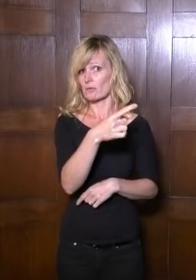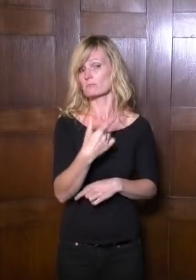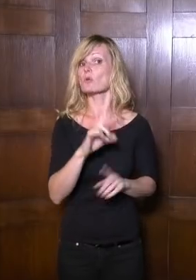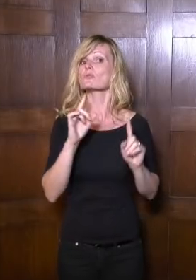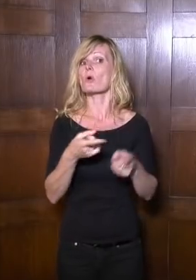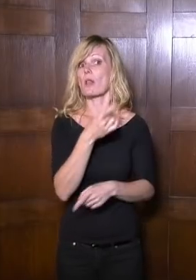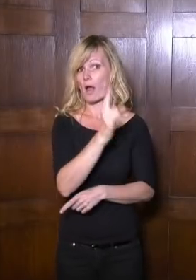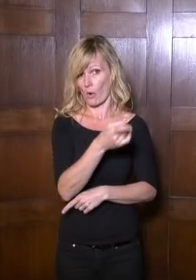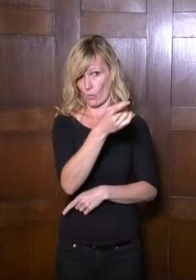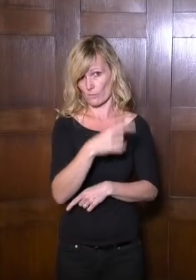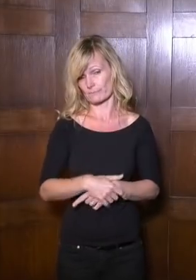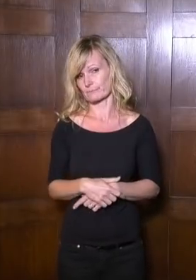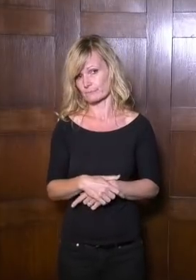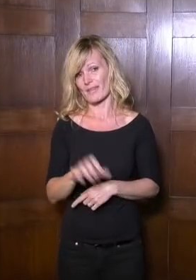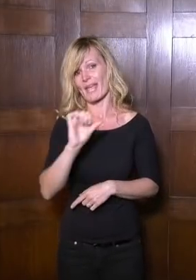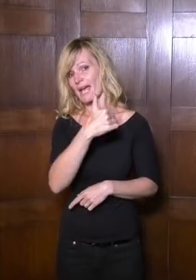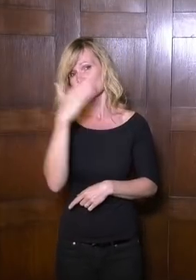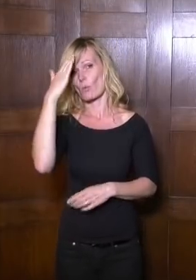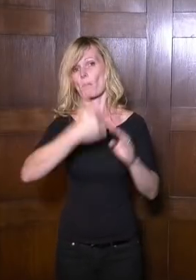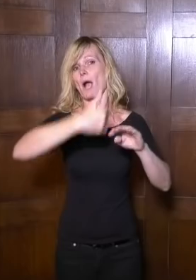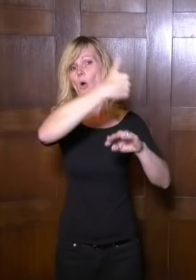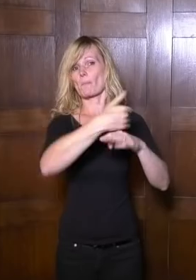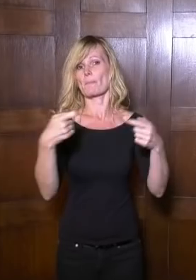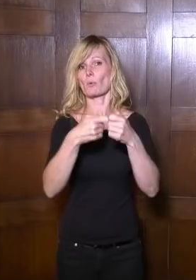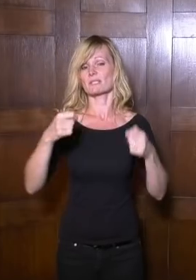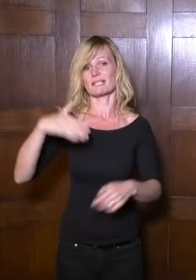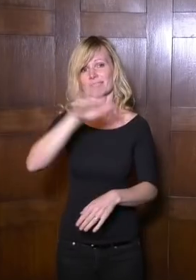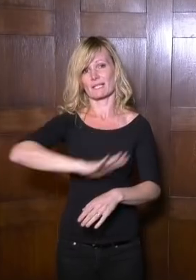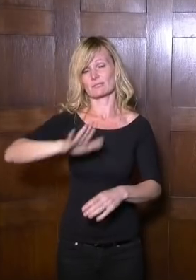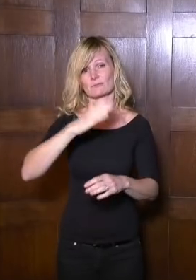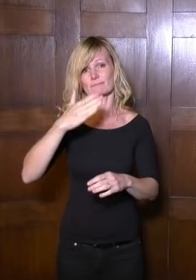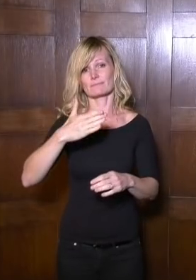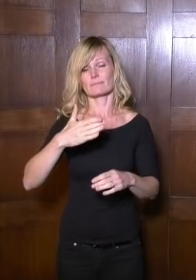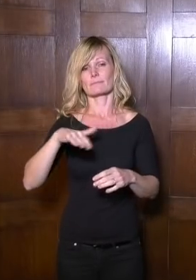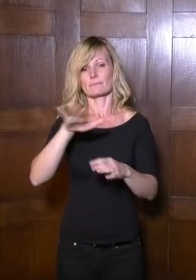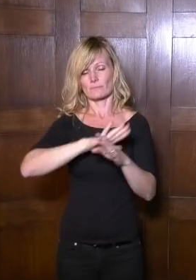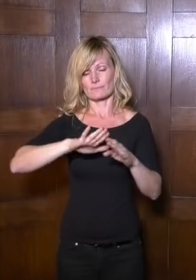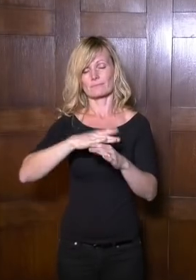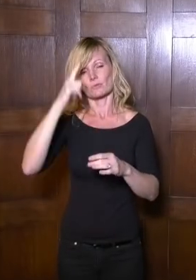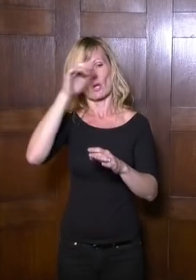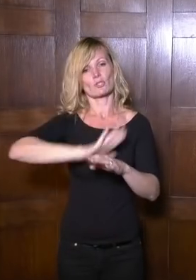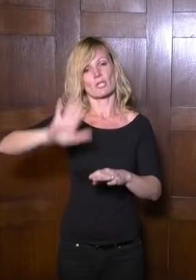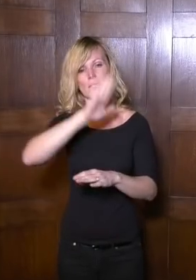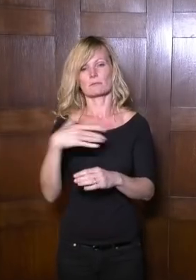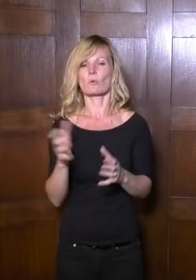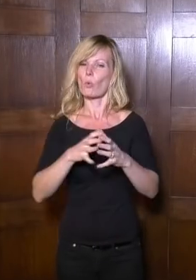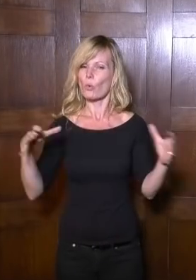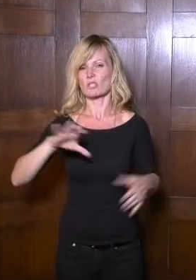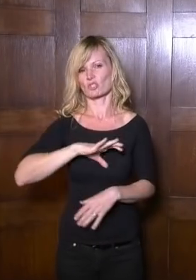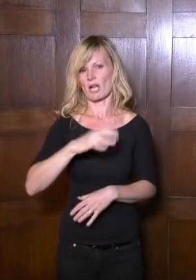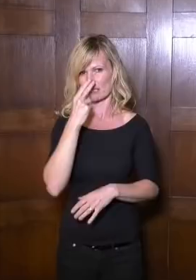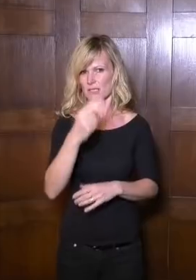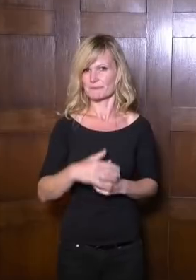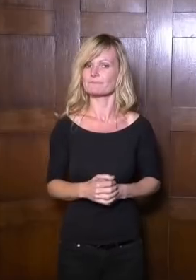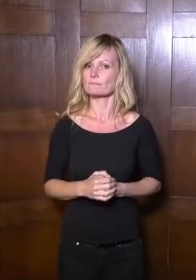Sie sollten als das erste Oberhaupt eines Bundeslandes in Deutschland dies als eine riesige Chance erkennen.